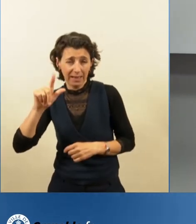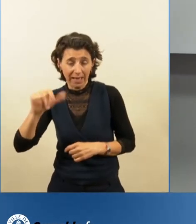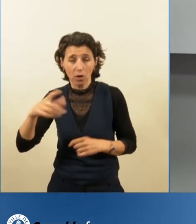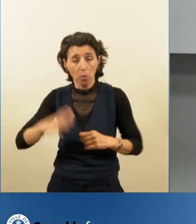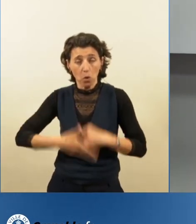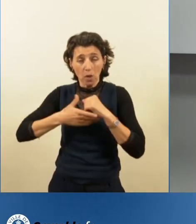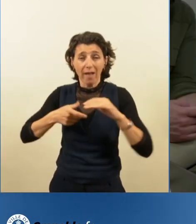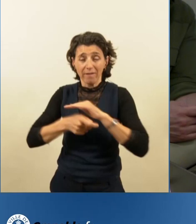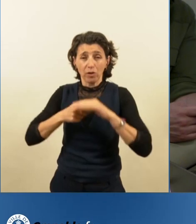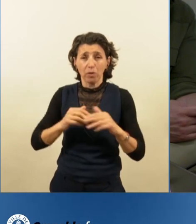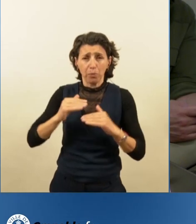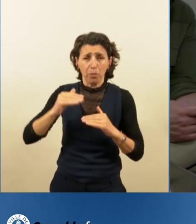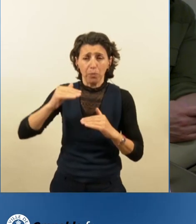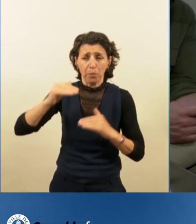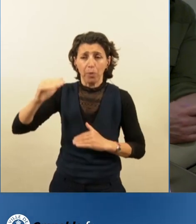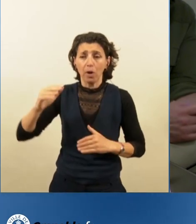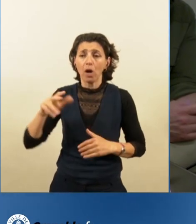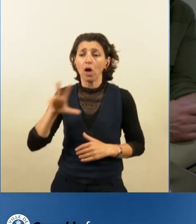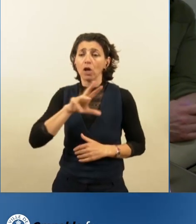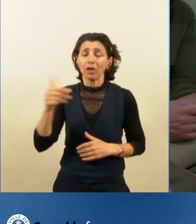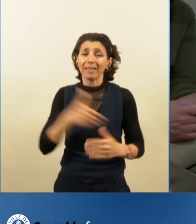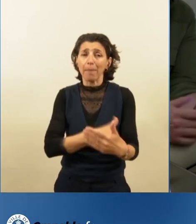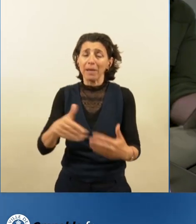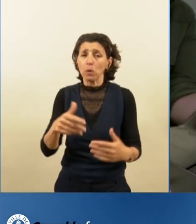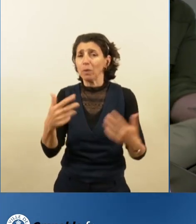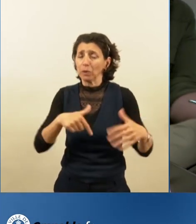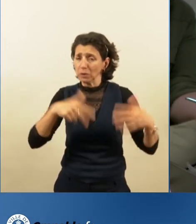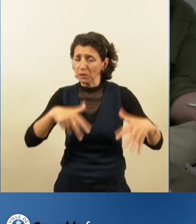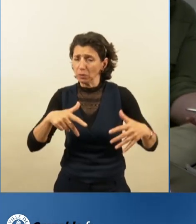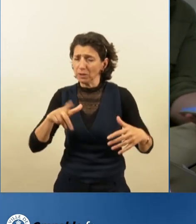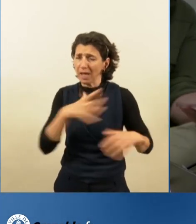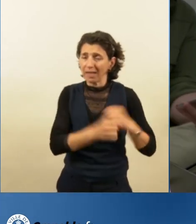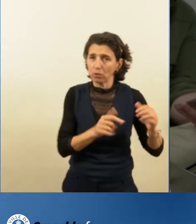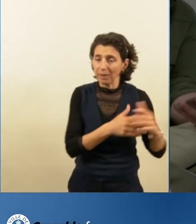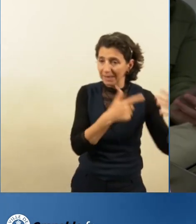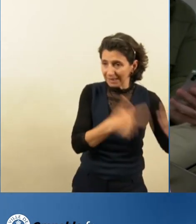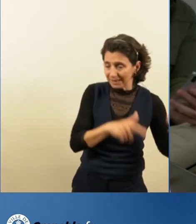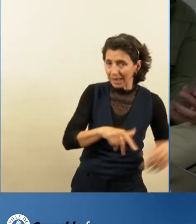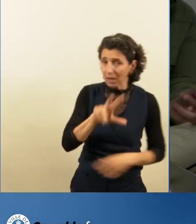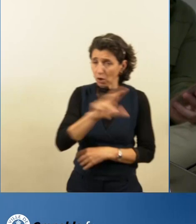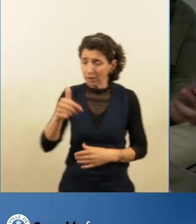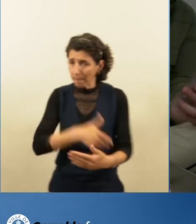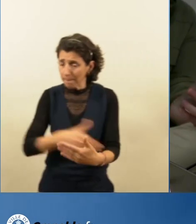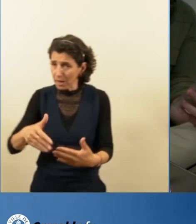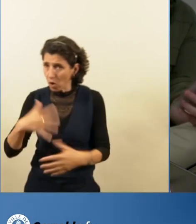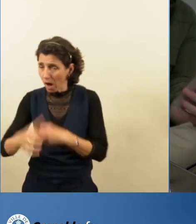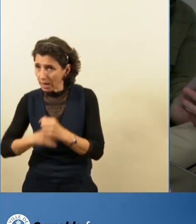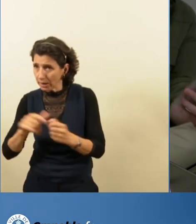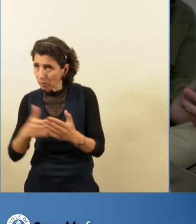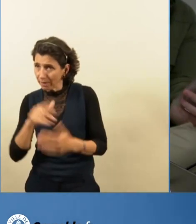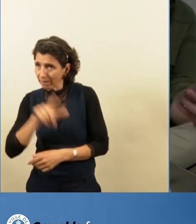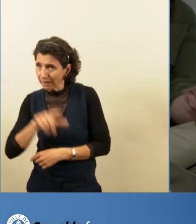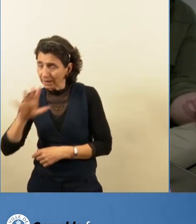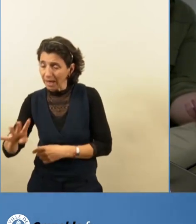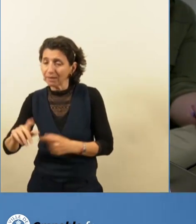s'élevé à 31 millions 18 en 2017 31 millions 24 en 2018